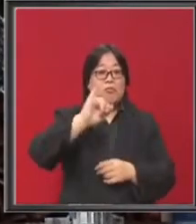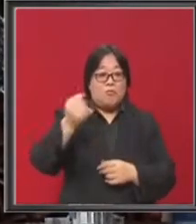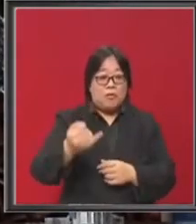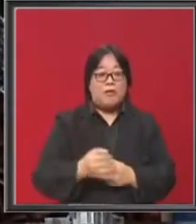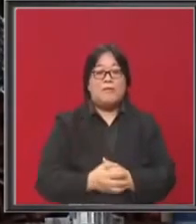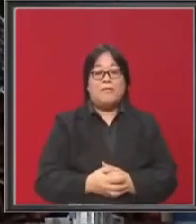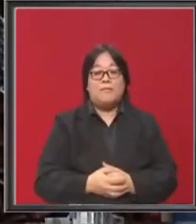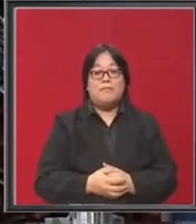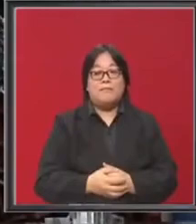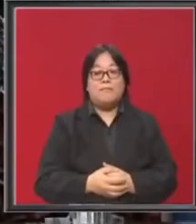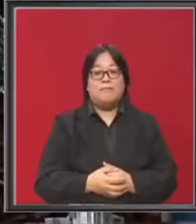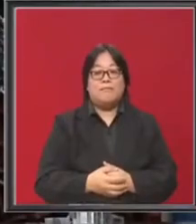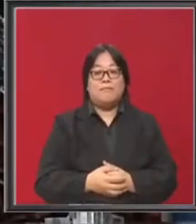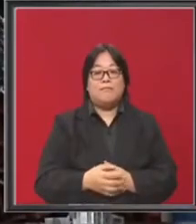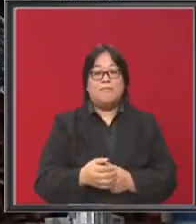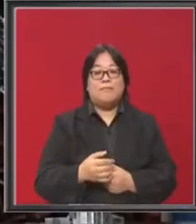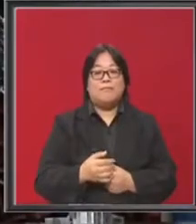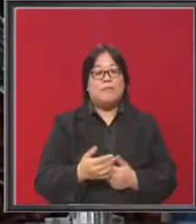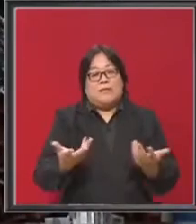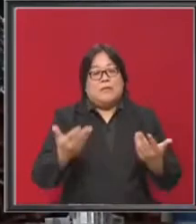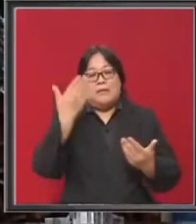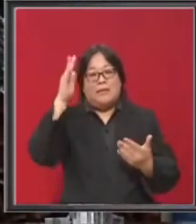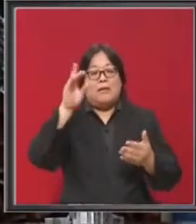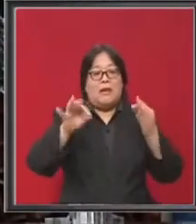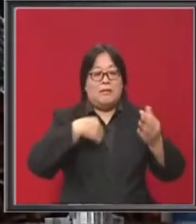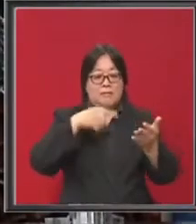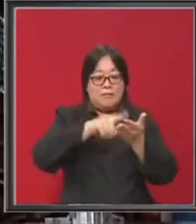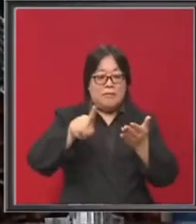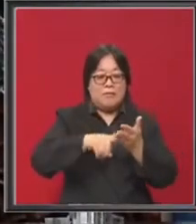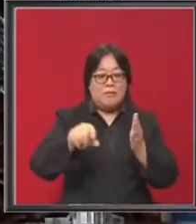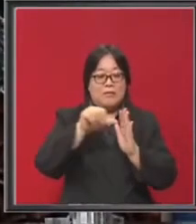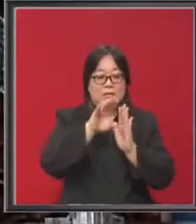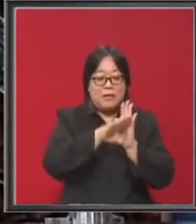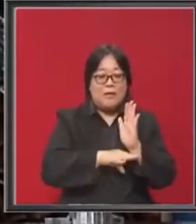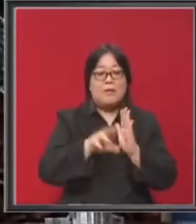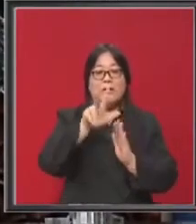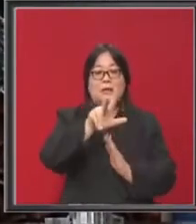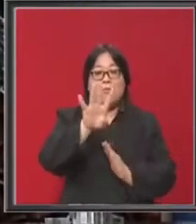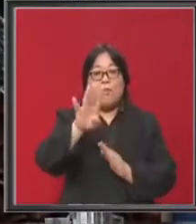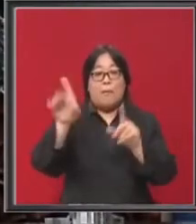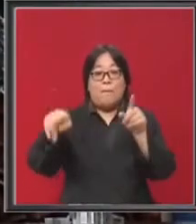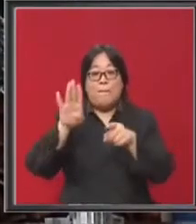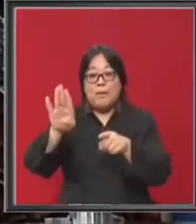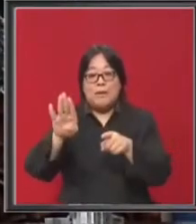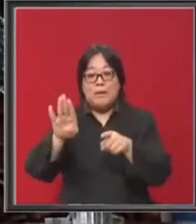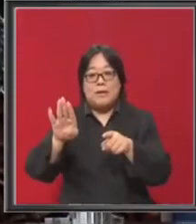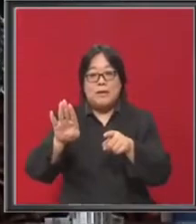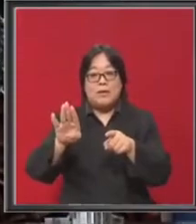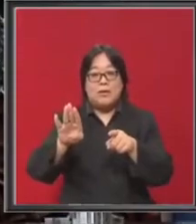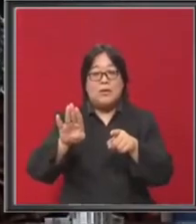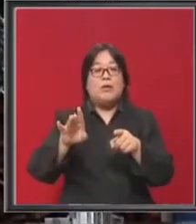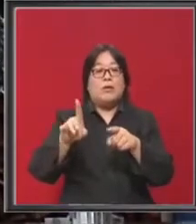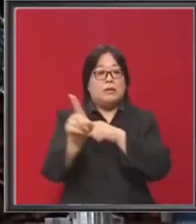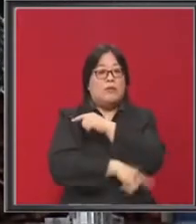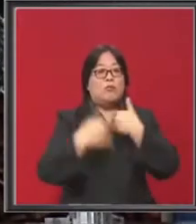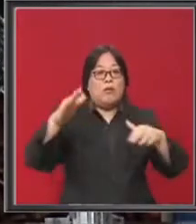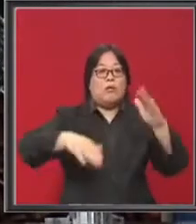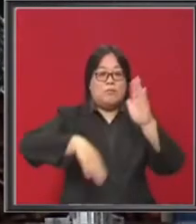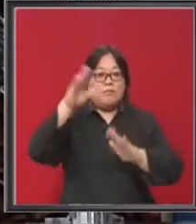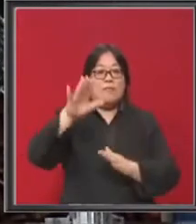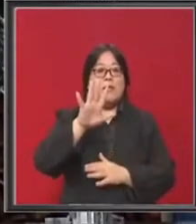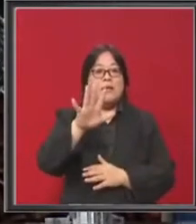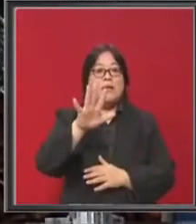10 juta Seto sebab Jose makan saya kalau section 34B itupun Gendol sudah lebih 500.000